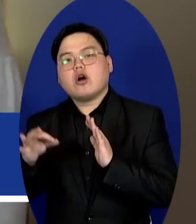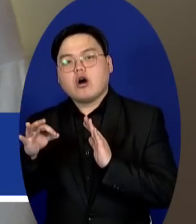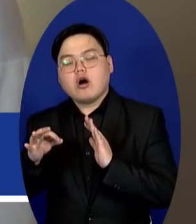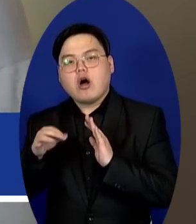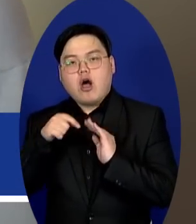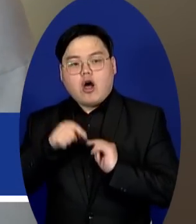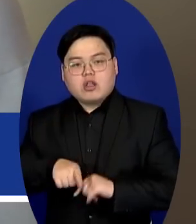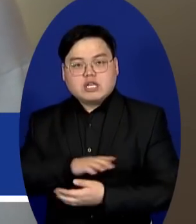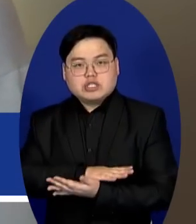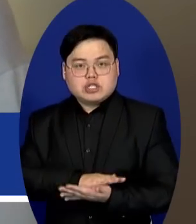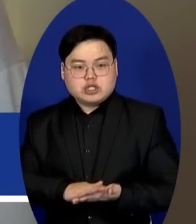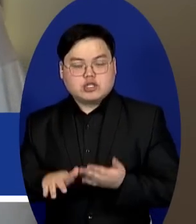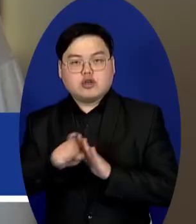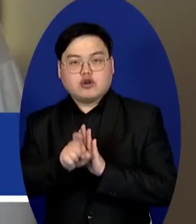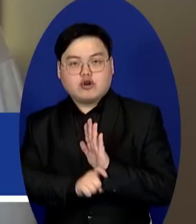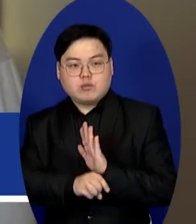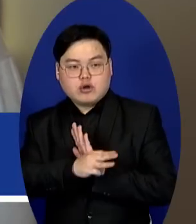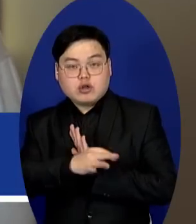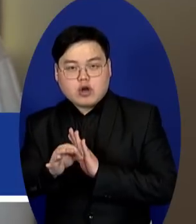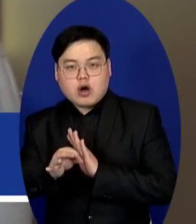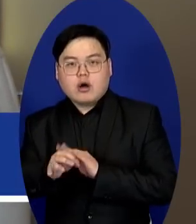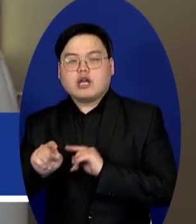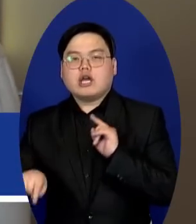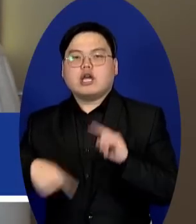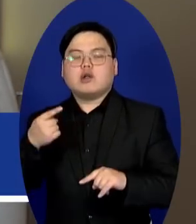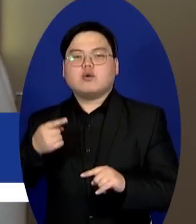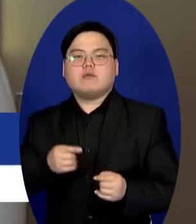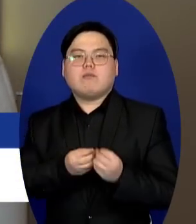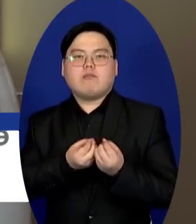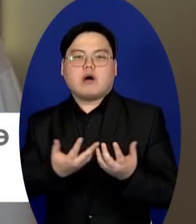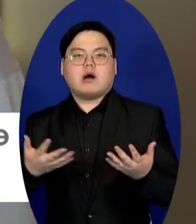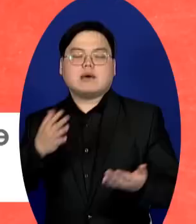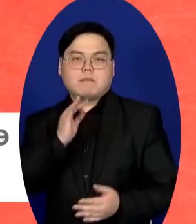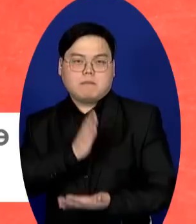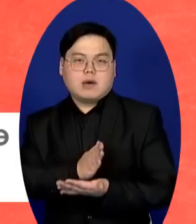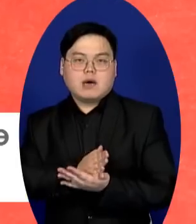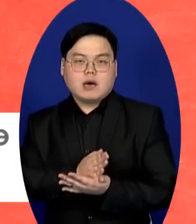энэ тавьж байгаа үзэсгэлэнгийн маань тоо хамаагүй илүү болж байгаа. Энэ утгаараа бас